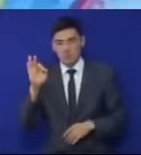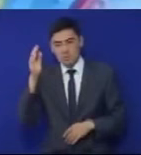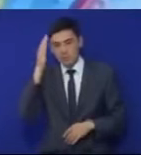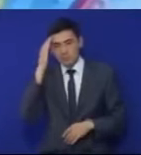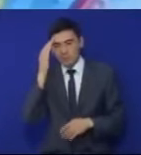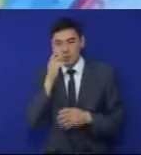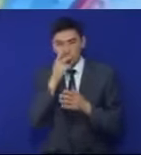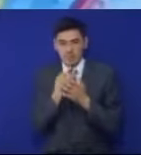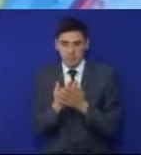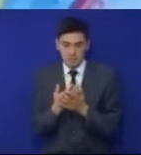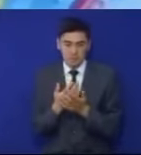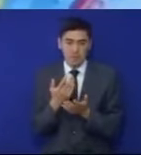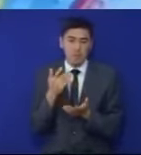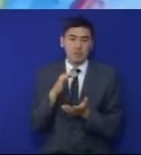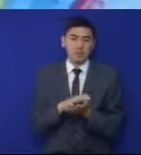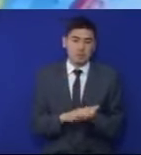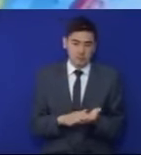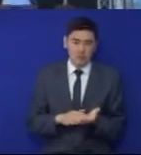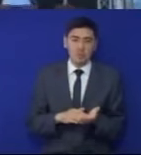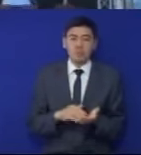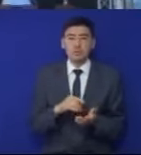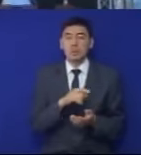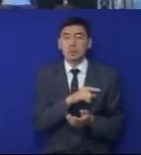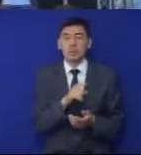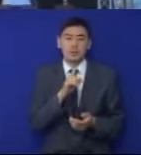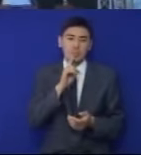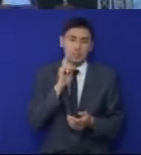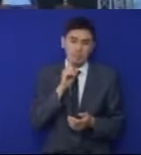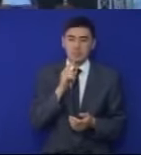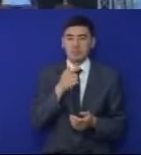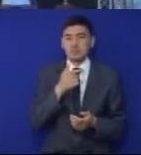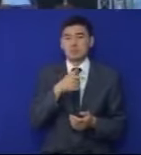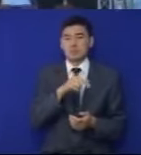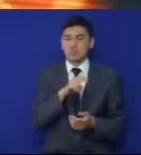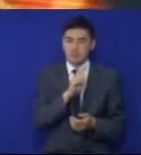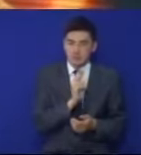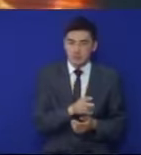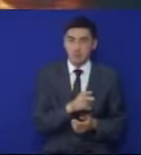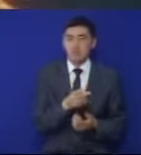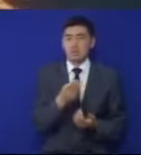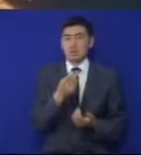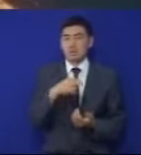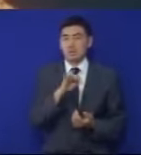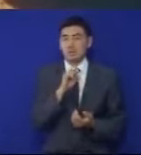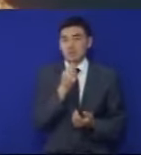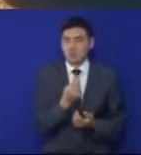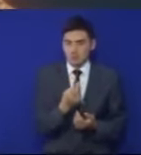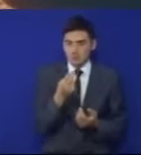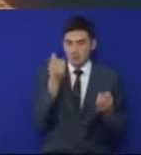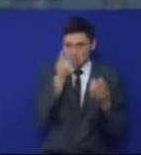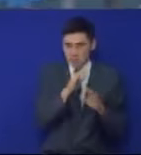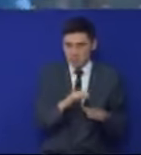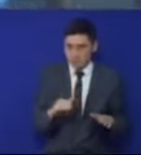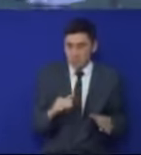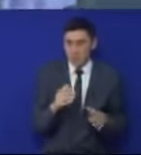нашего города. Были задействованы силы Дворца творчества детей и молодежи, городского дворца культуры, различных творческих студий. И, конечно же,